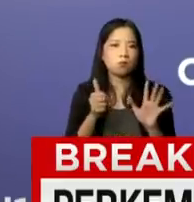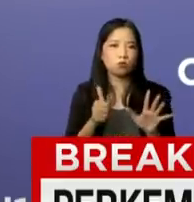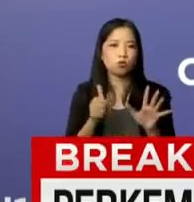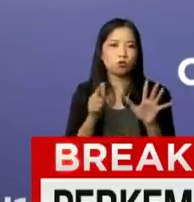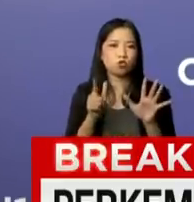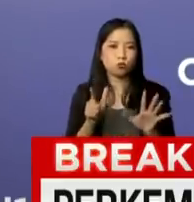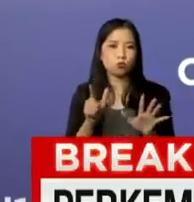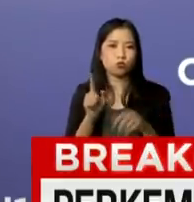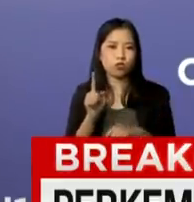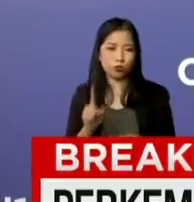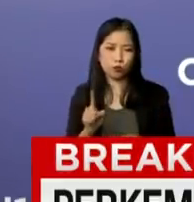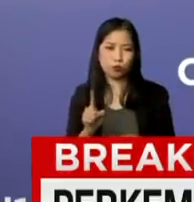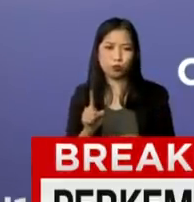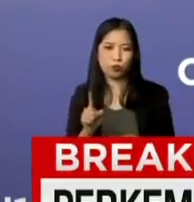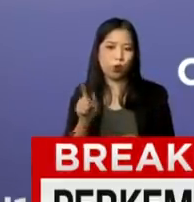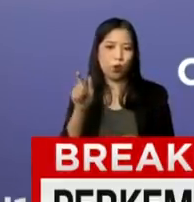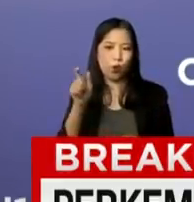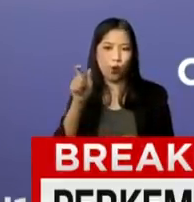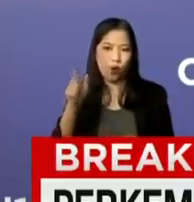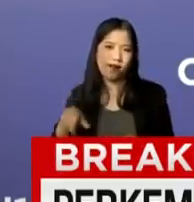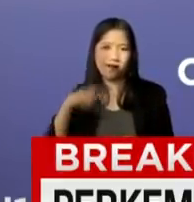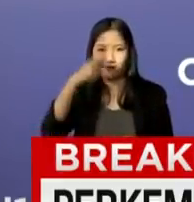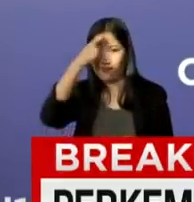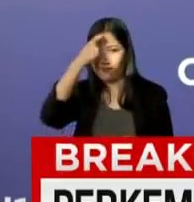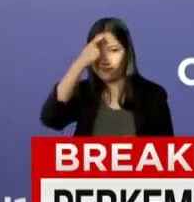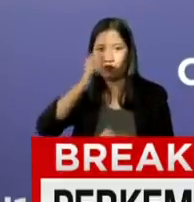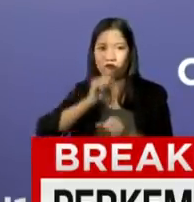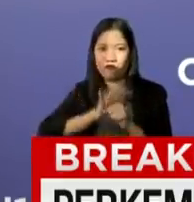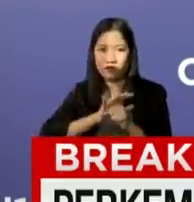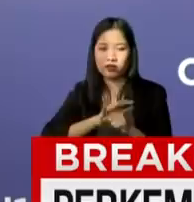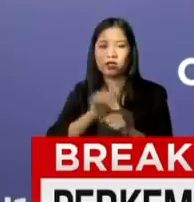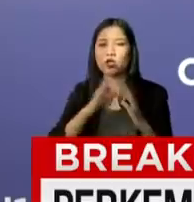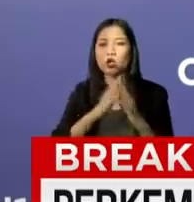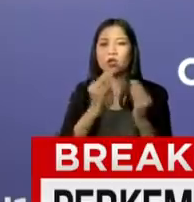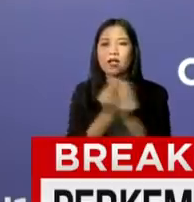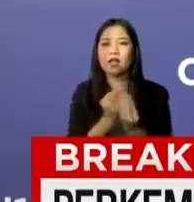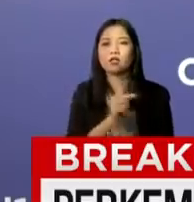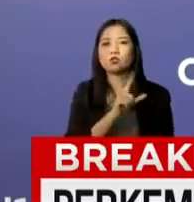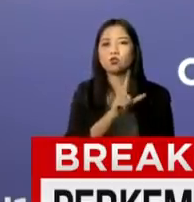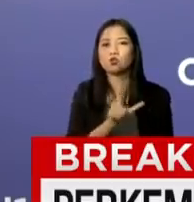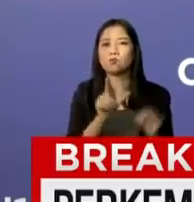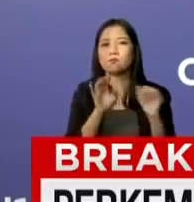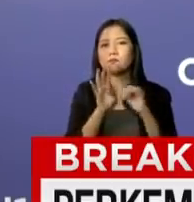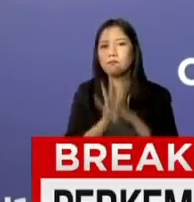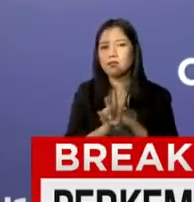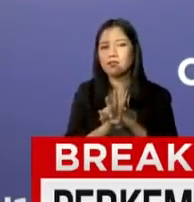1671 orang sehingga totalnya dalam menjadi